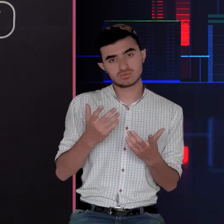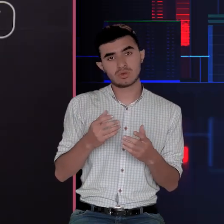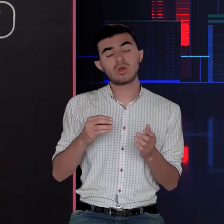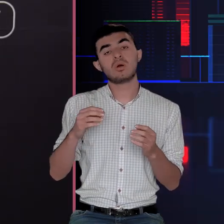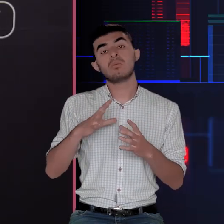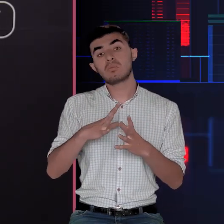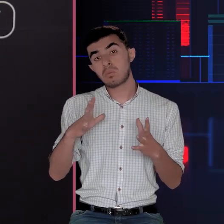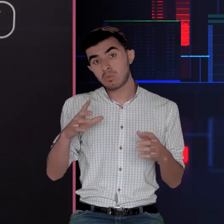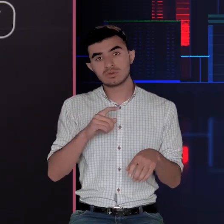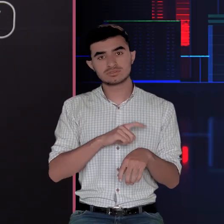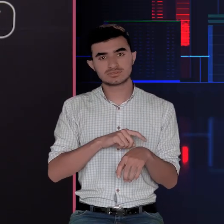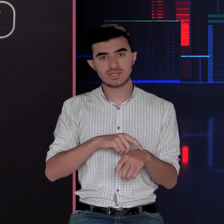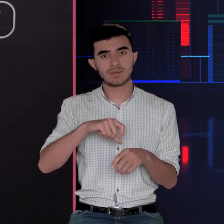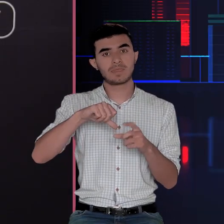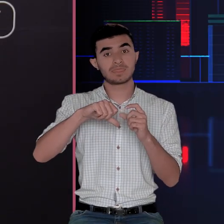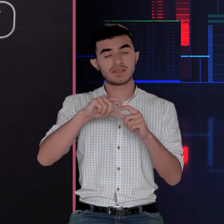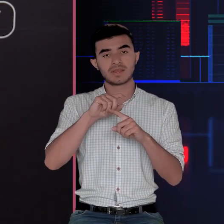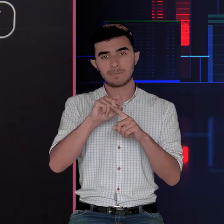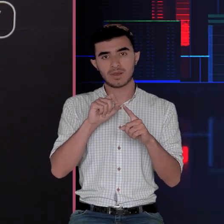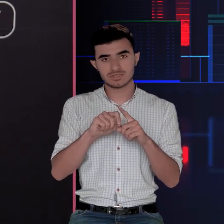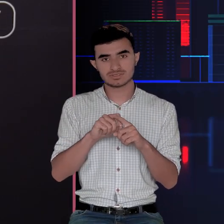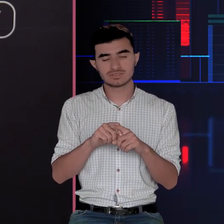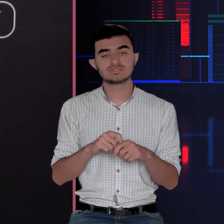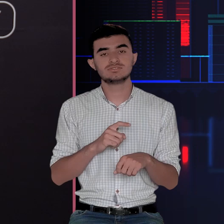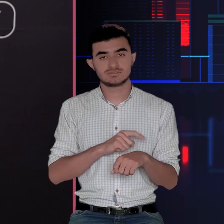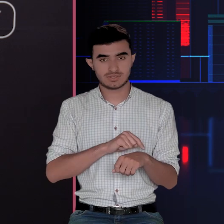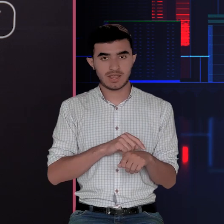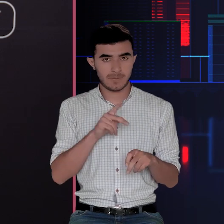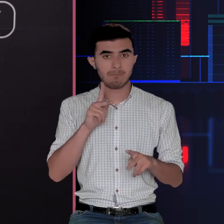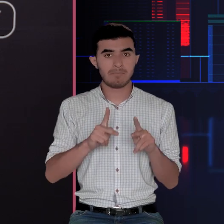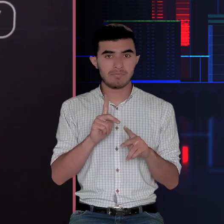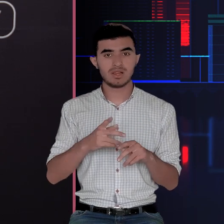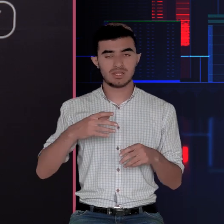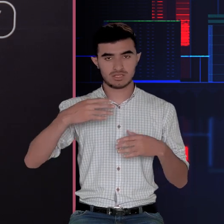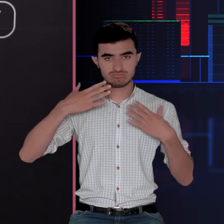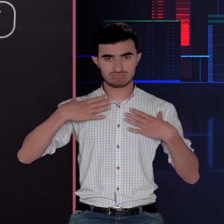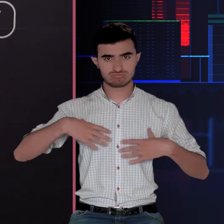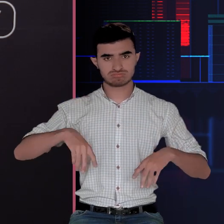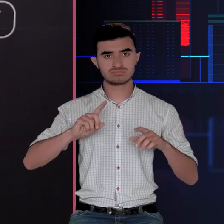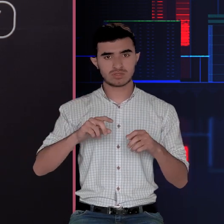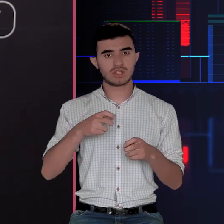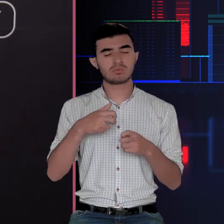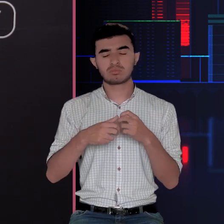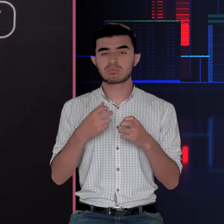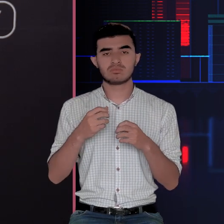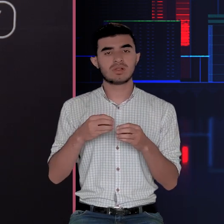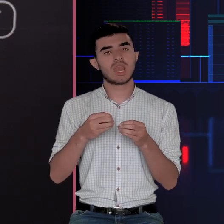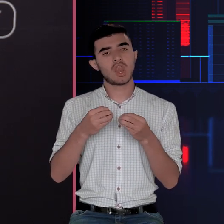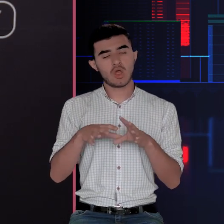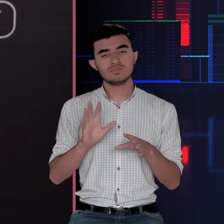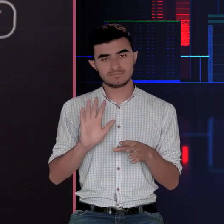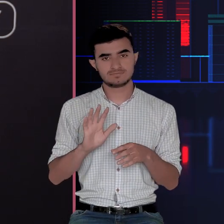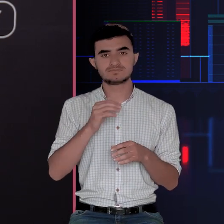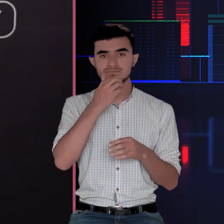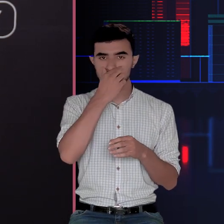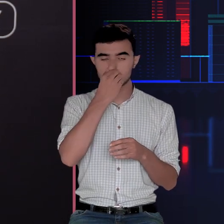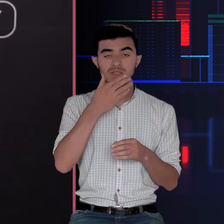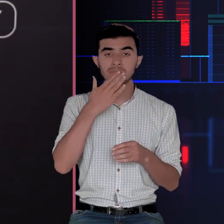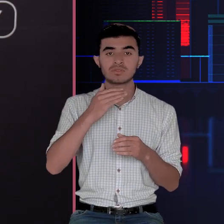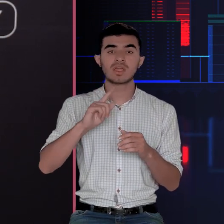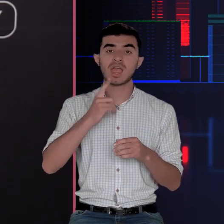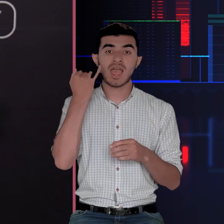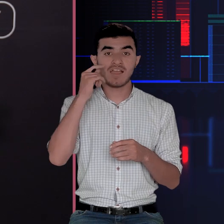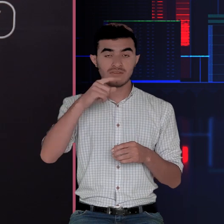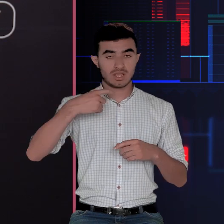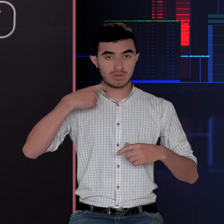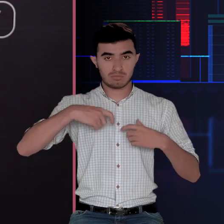टाइम लोगों का posture जो है वो आउट ऑफ बैलेंस होता है. जब posture आउट ऑफ बैलेंस होगा तो व्हाट हैपन्स इज कि बॉडी की एक साइड जो है वो ज़्यादा स्ट्रेन